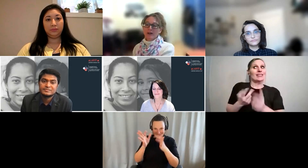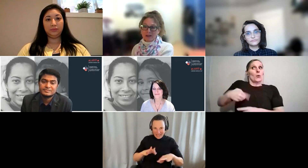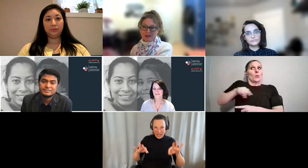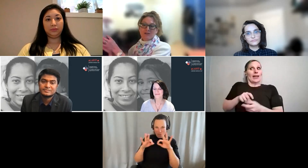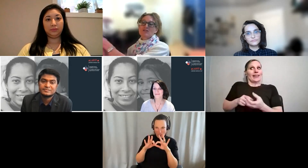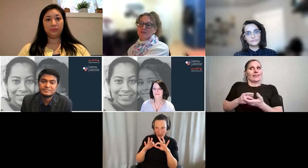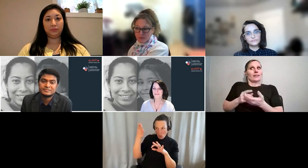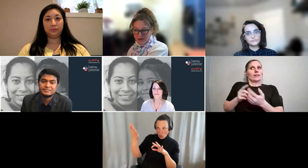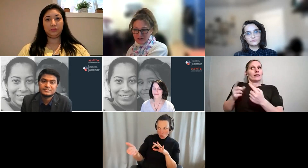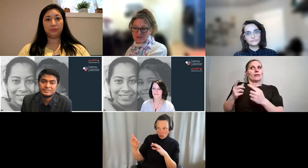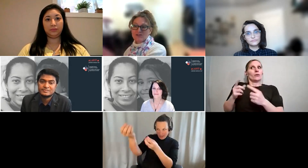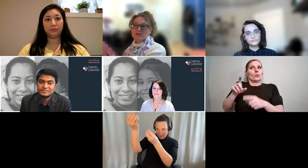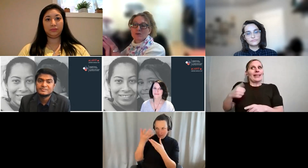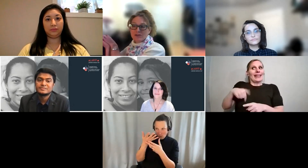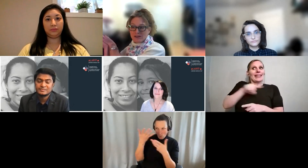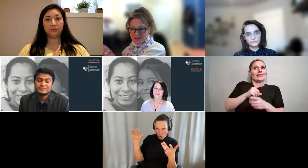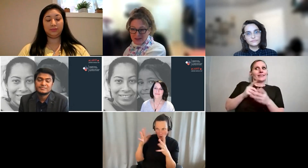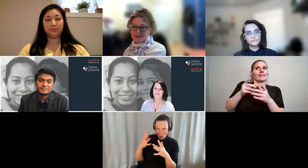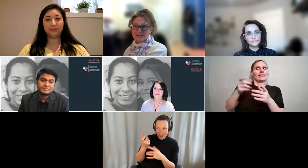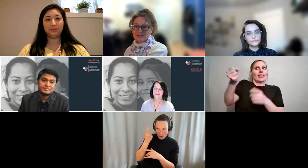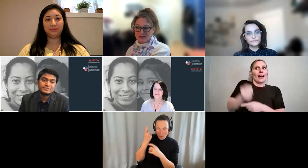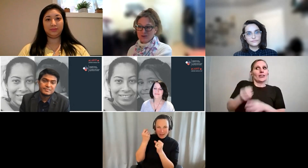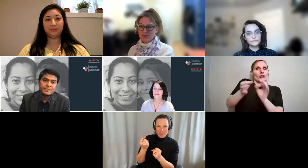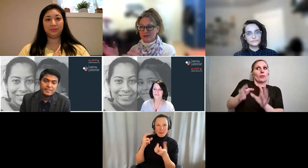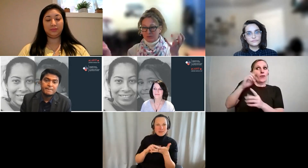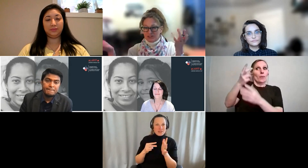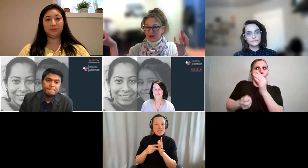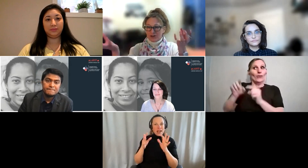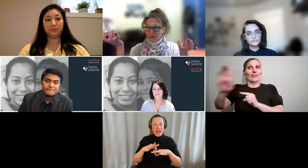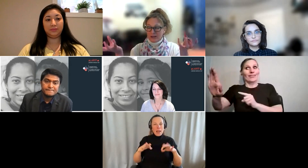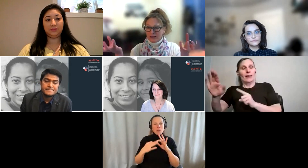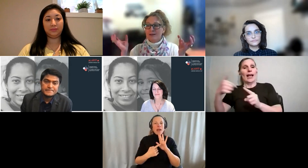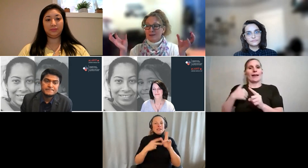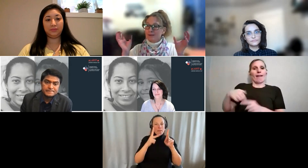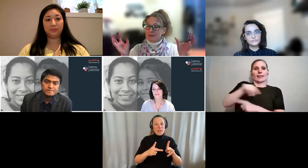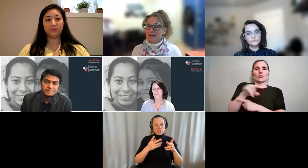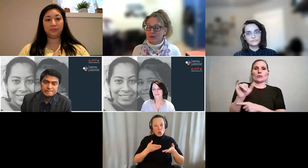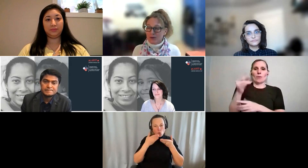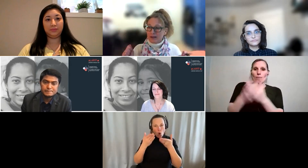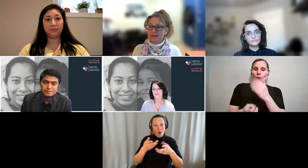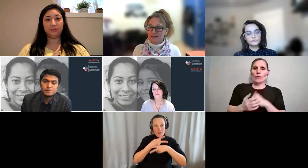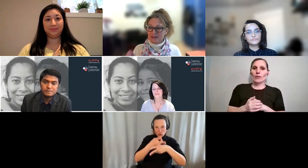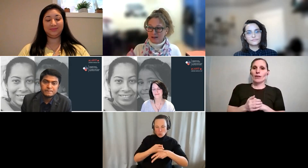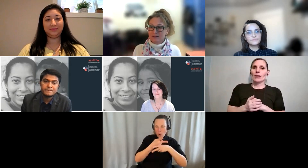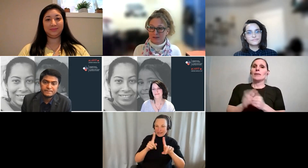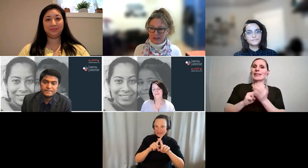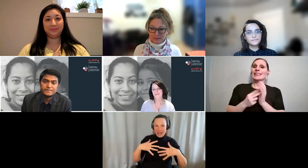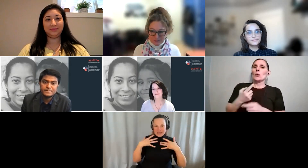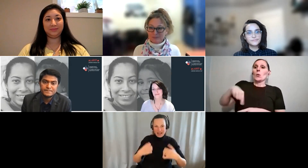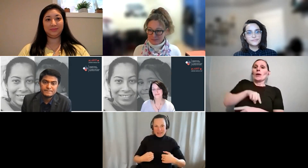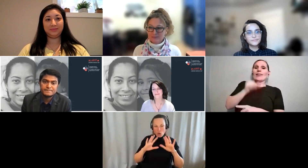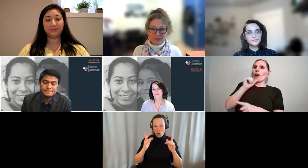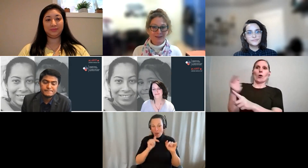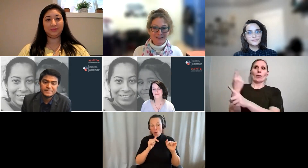C'est de supporter les soignants, les gens qui offrent ces services. Et si nous, ensemble, je crois qu'on